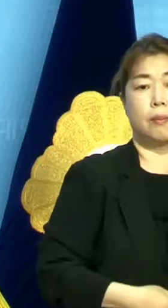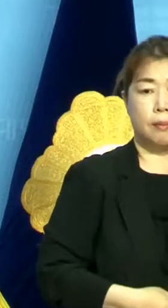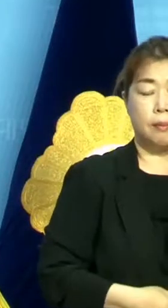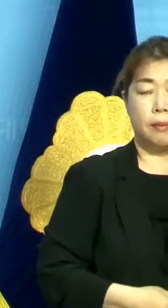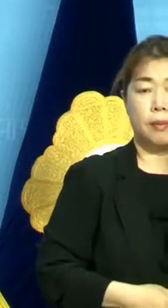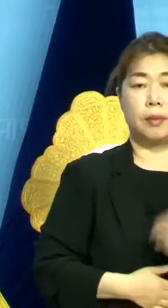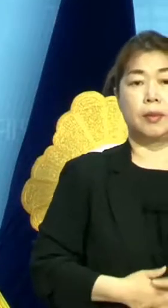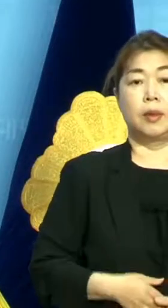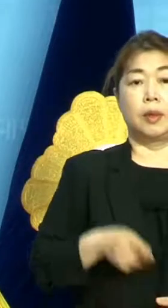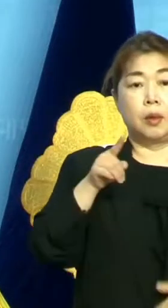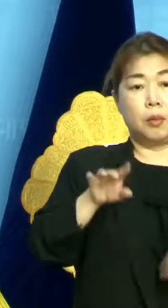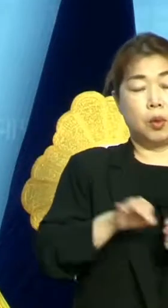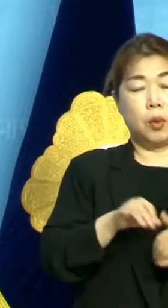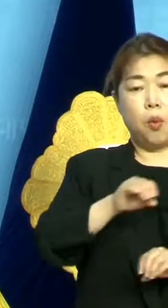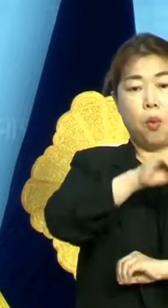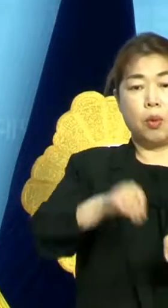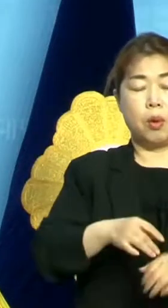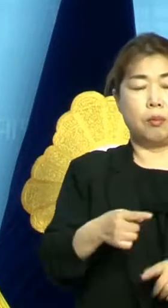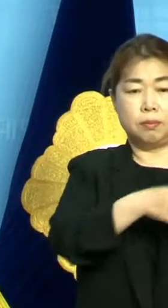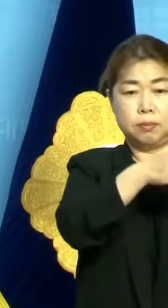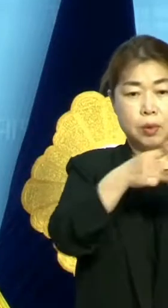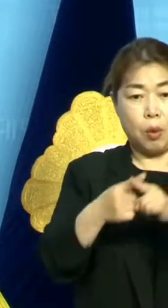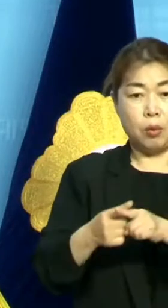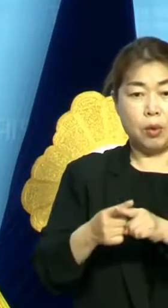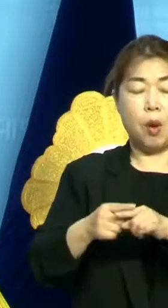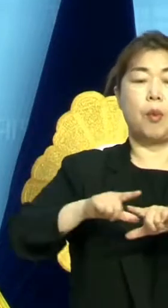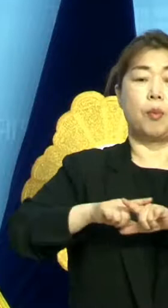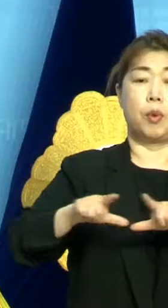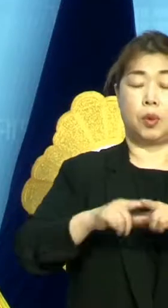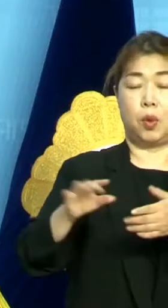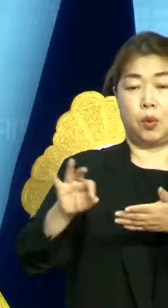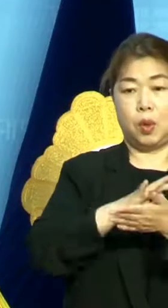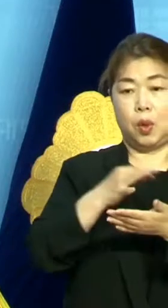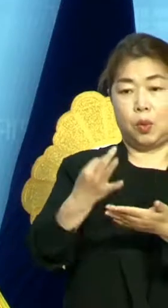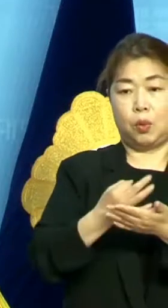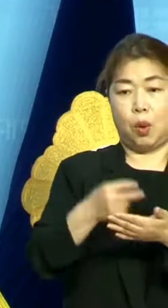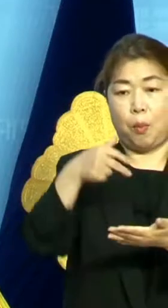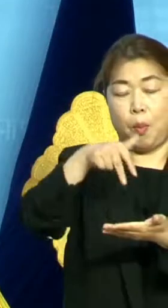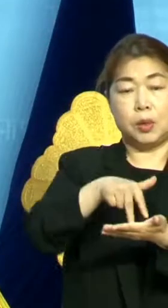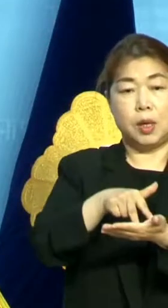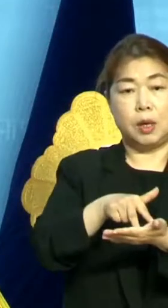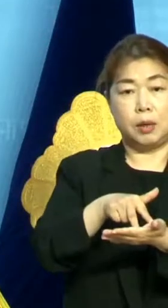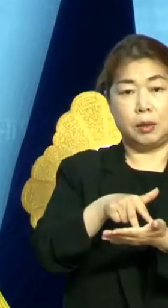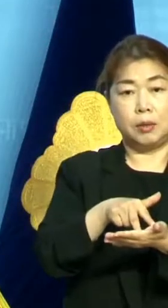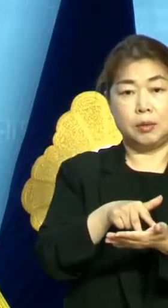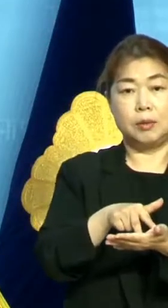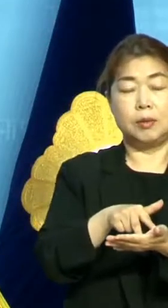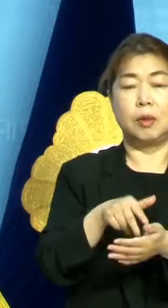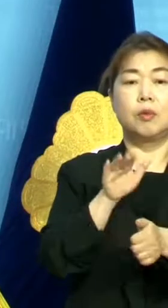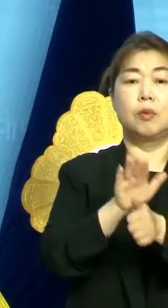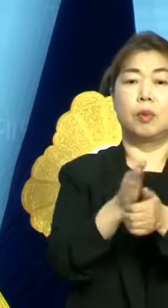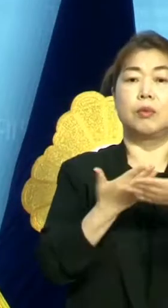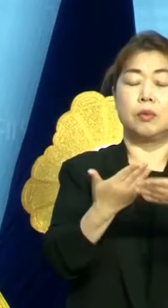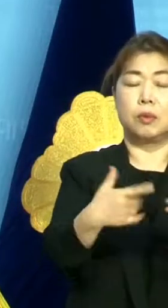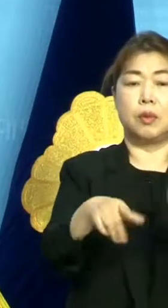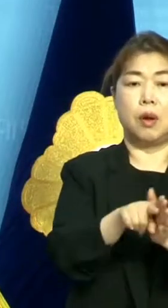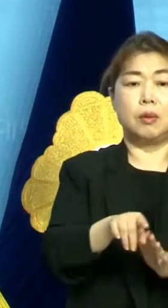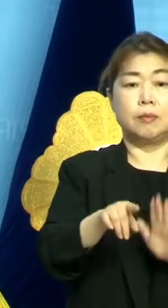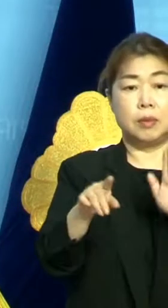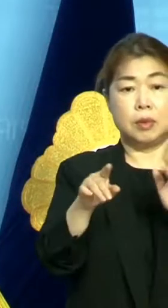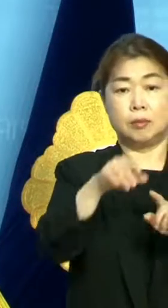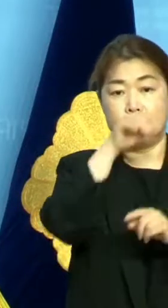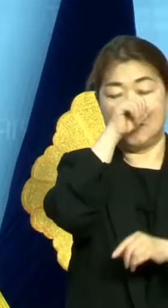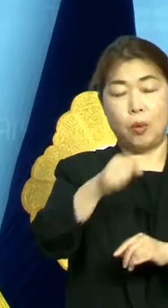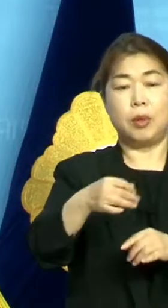되었습니다 오히려 무조건 저 고고 편적 인 소득보장 정책 소득 보장 2 불러온 긍정적인 효과들이